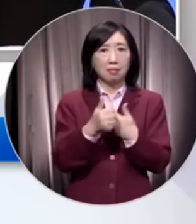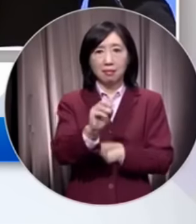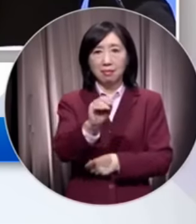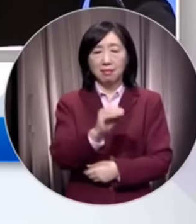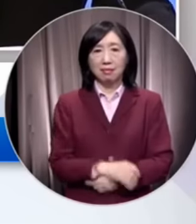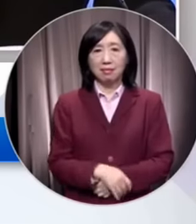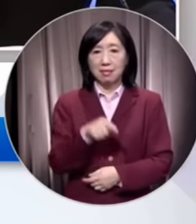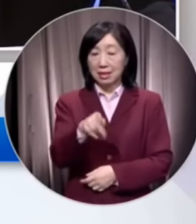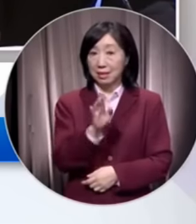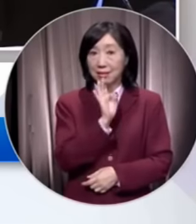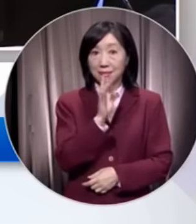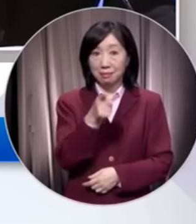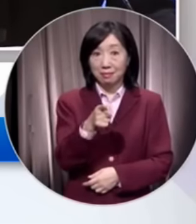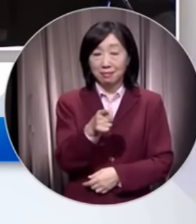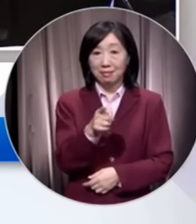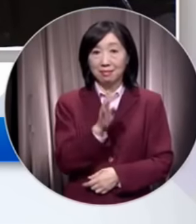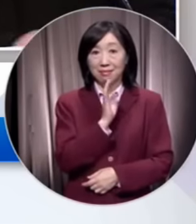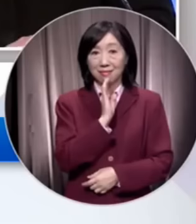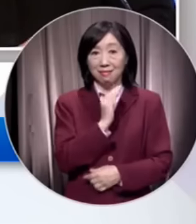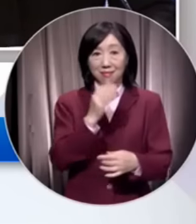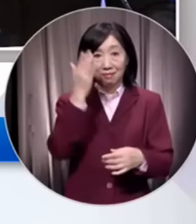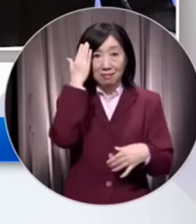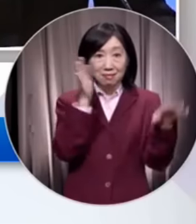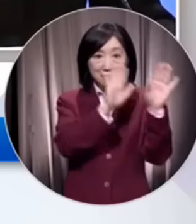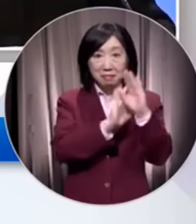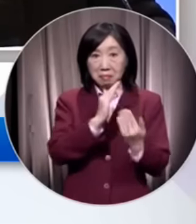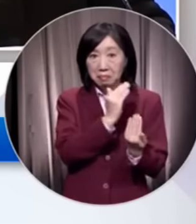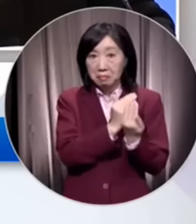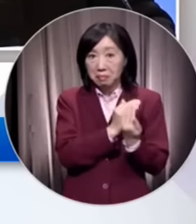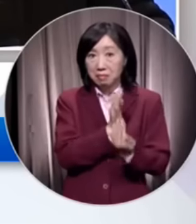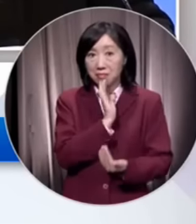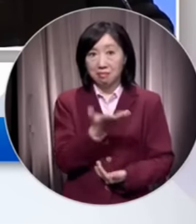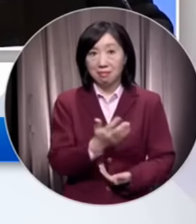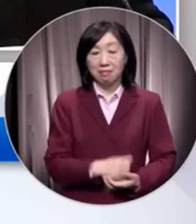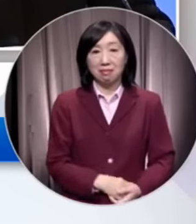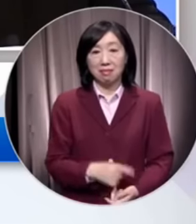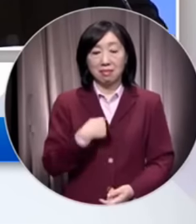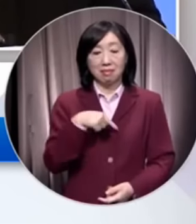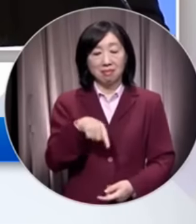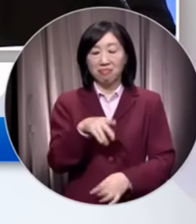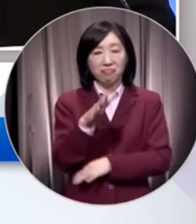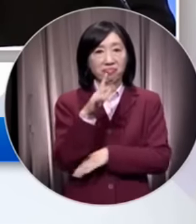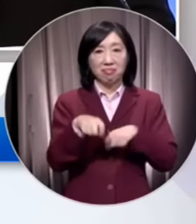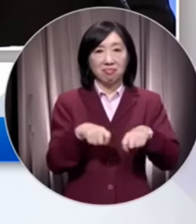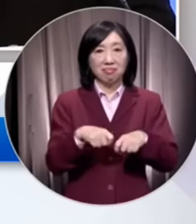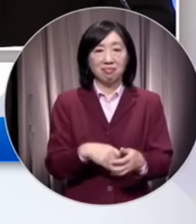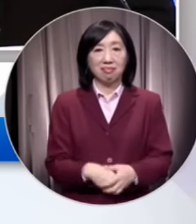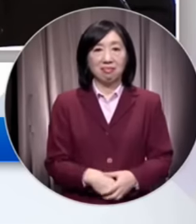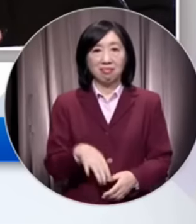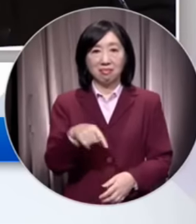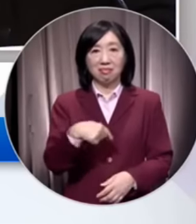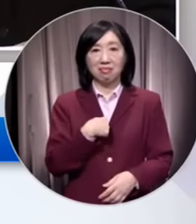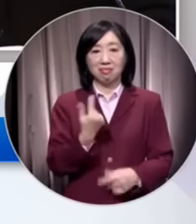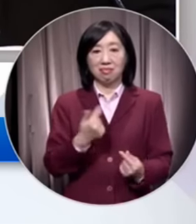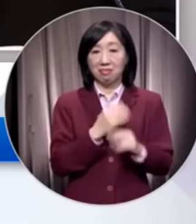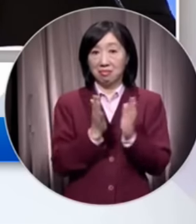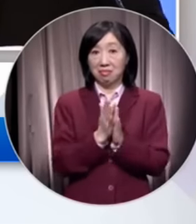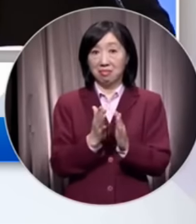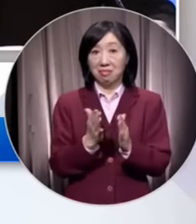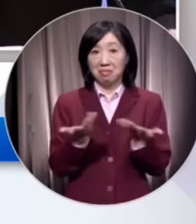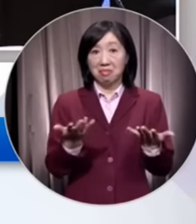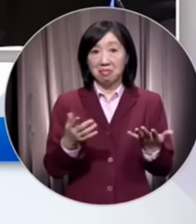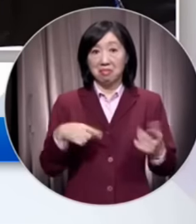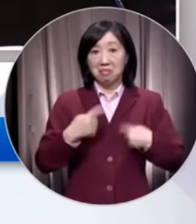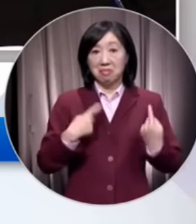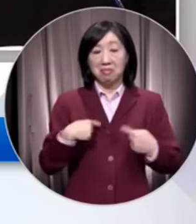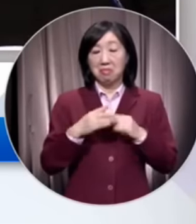就是您所谓的鹰派的黑箱作业吗？我们这样的决策模式就是无条件的接受其他国